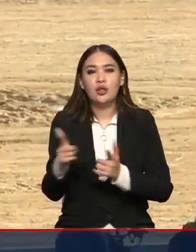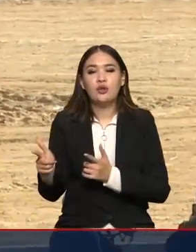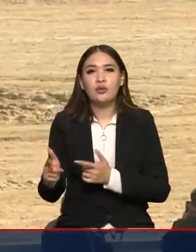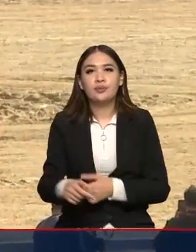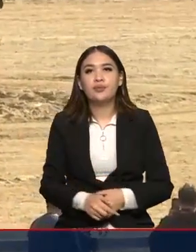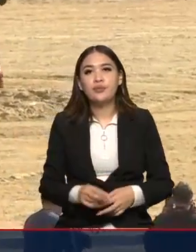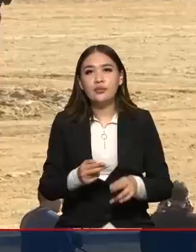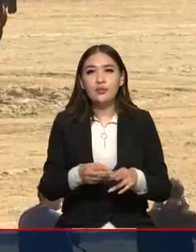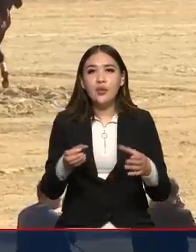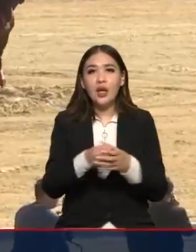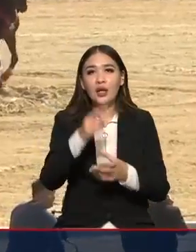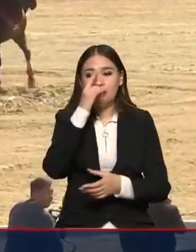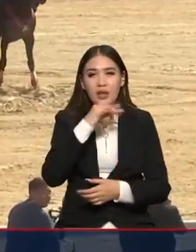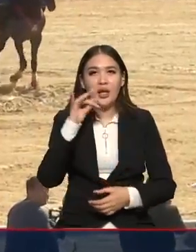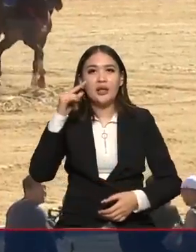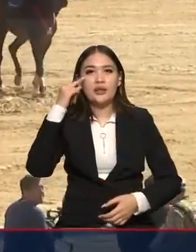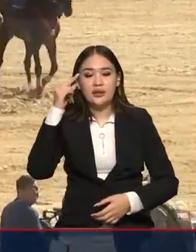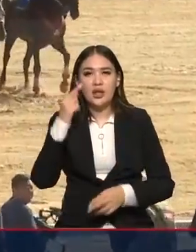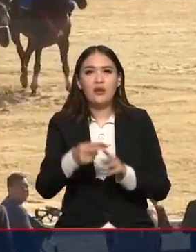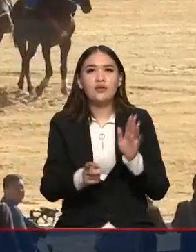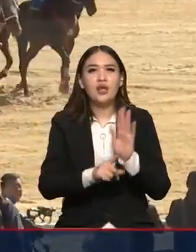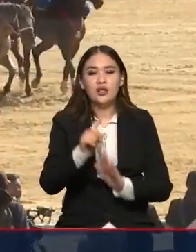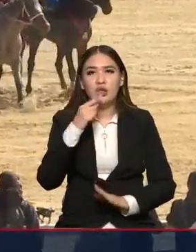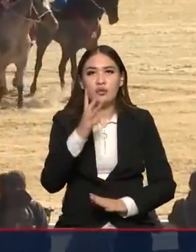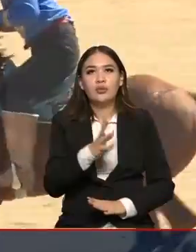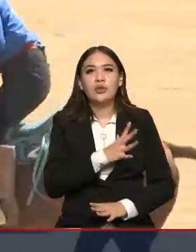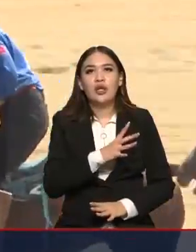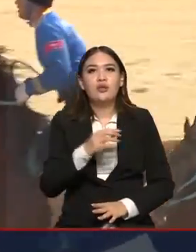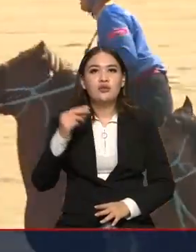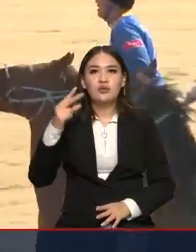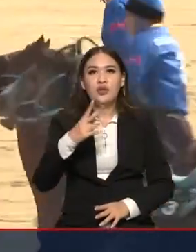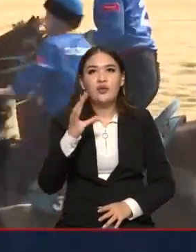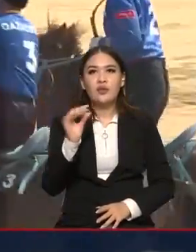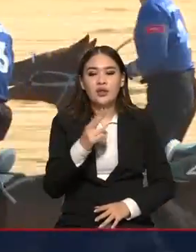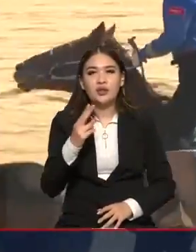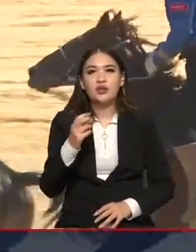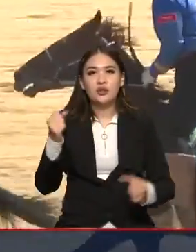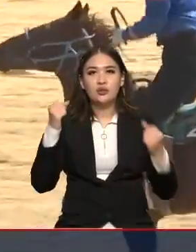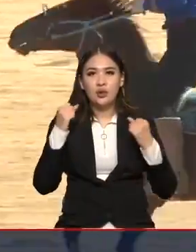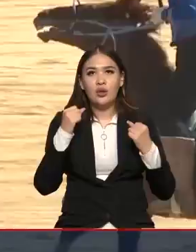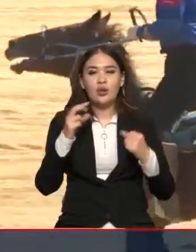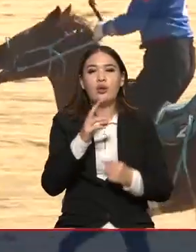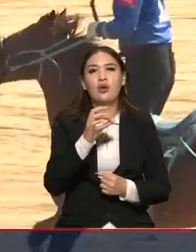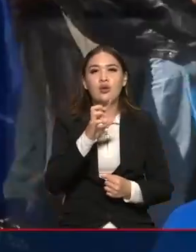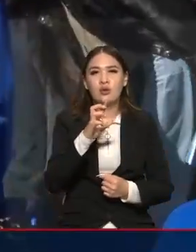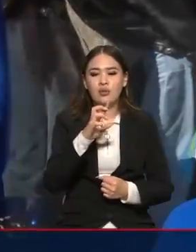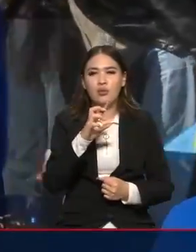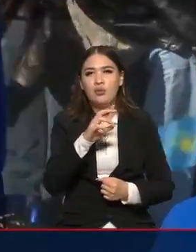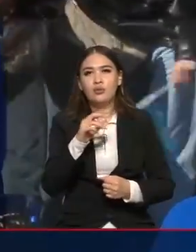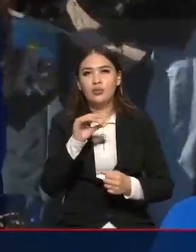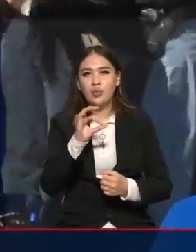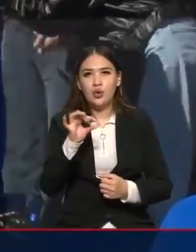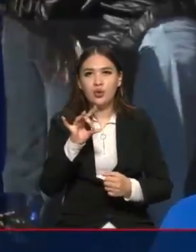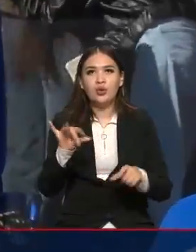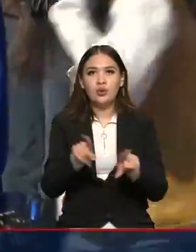вообще сборные Казахстана и Кыргызстана изначально называли фаворитами, и причем сразу в двух видах спорта – кокпару и кокбору. И так уж получилось, что